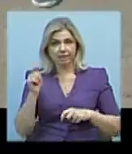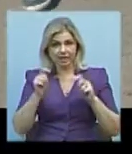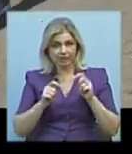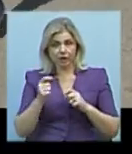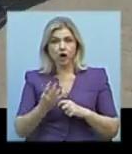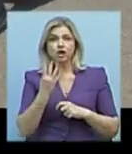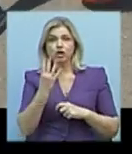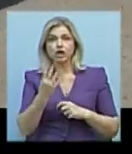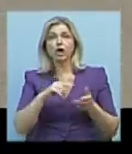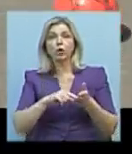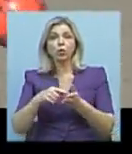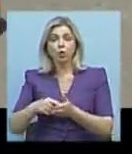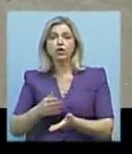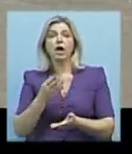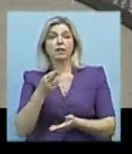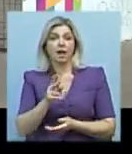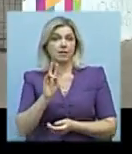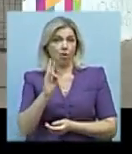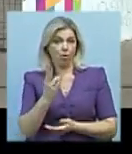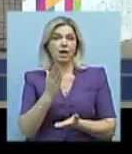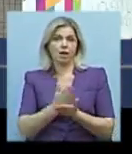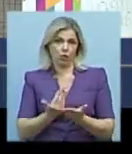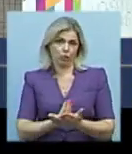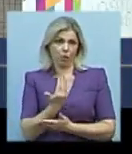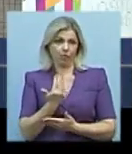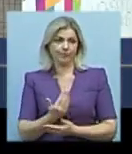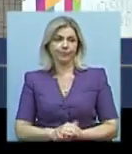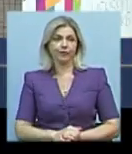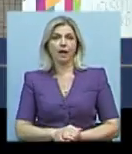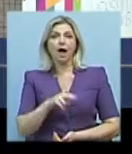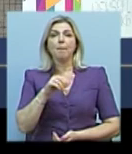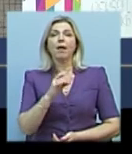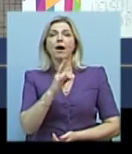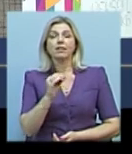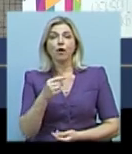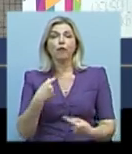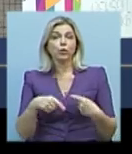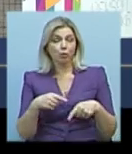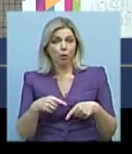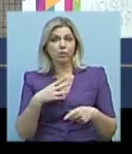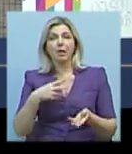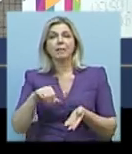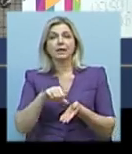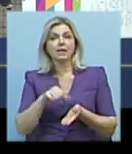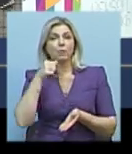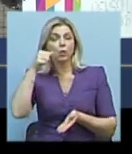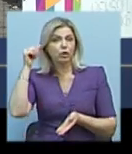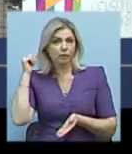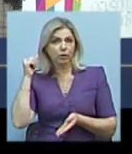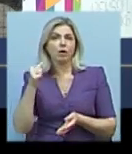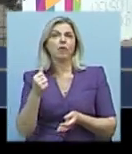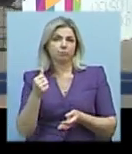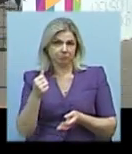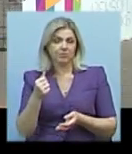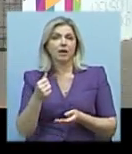для Миколаєва є новими. Панафутбол ми представили в прошлому году. Панафутбол ми представили минулого року. Доволі таки